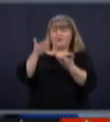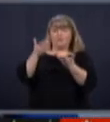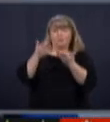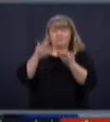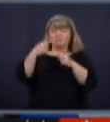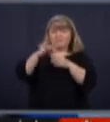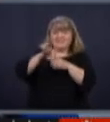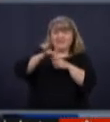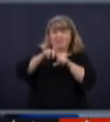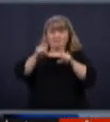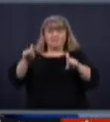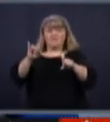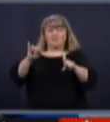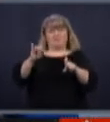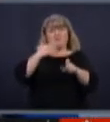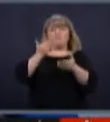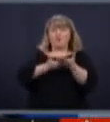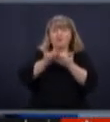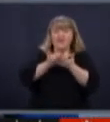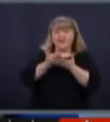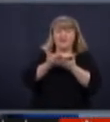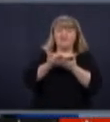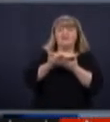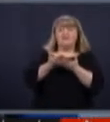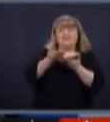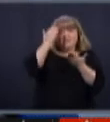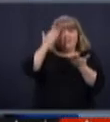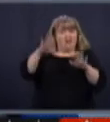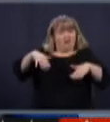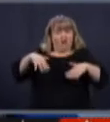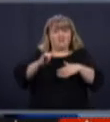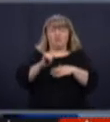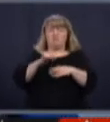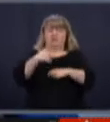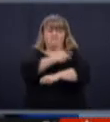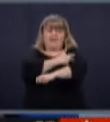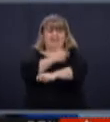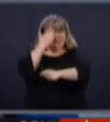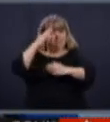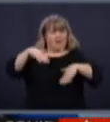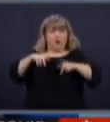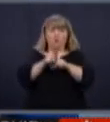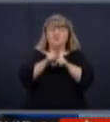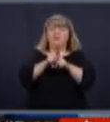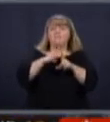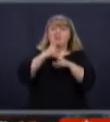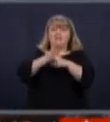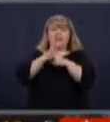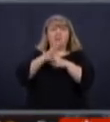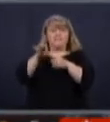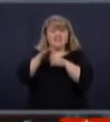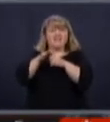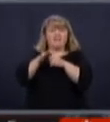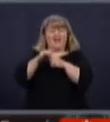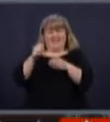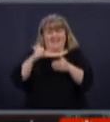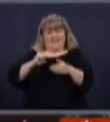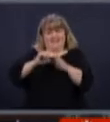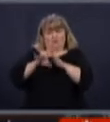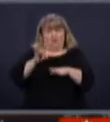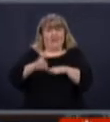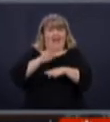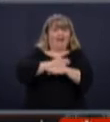les vaccins, on ne sait pas encore, mais traitement peut-être avant la fin de l'été. Maintenant, si vous me permettez, une question pour moi, Patrice Bergeron,